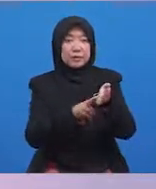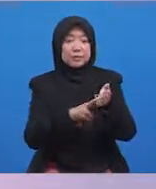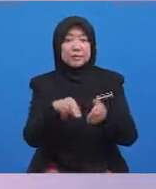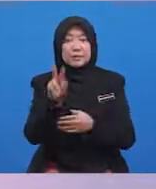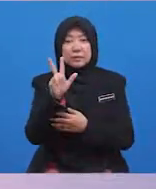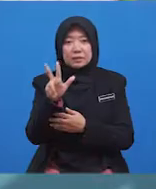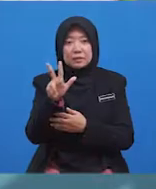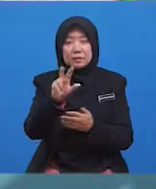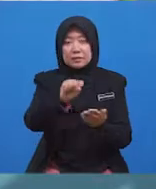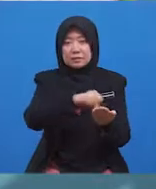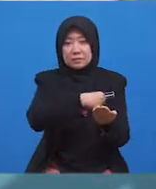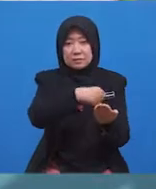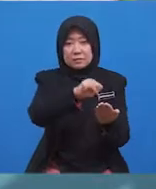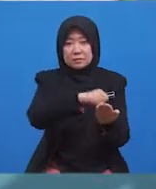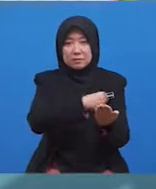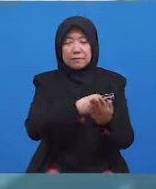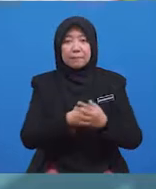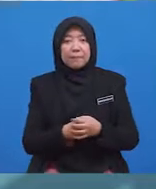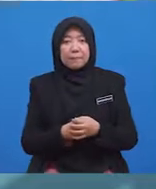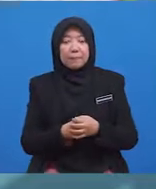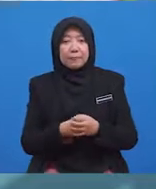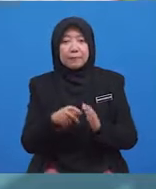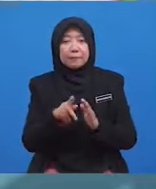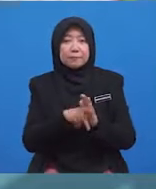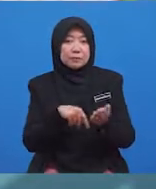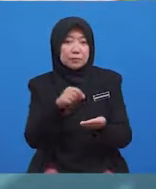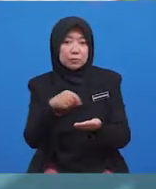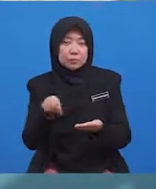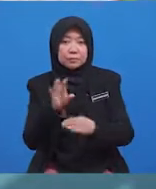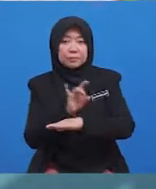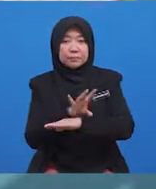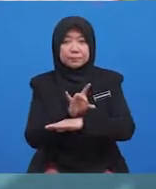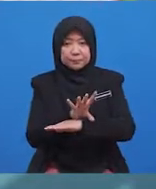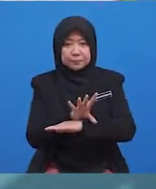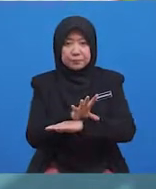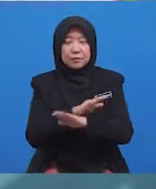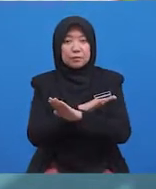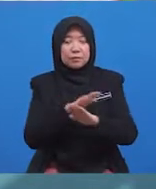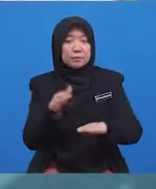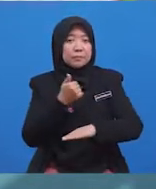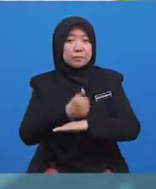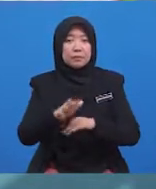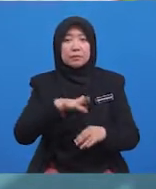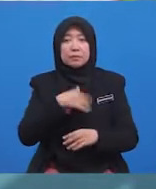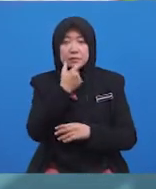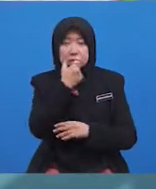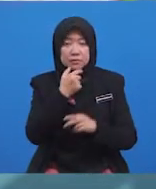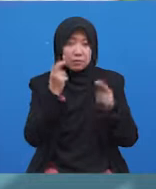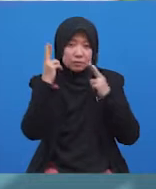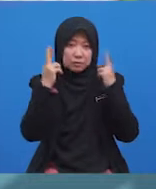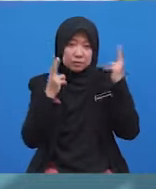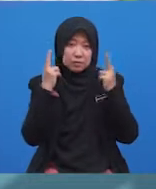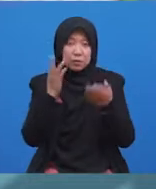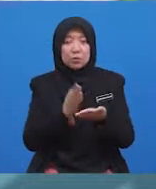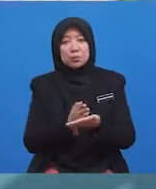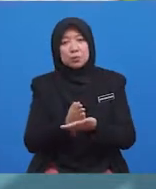saja. Penulis menasihati kita agar tidak membiarkan perasaan sedih dan risau terus